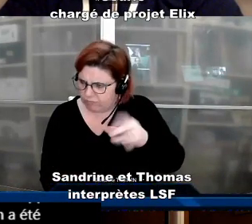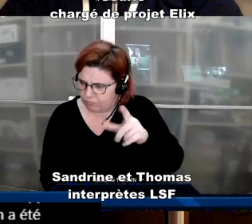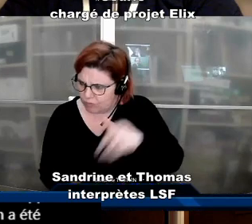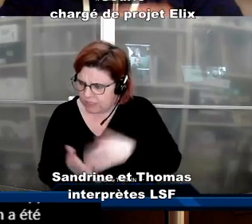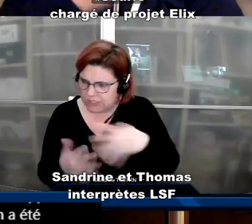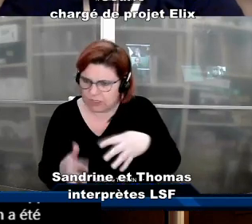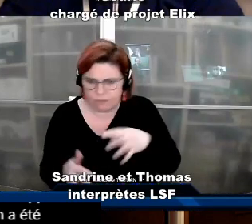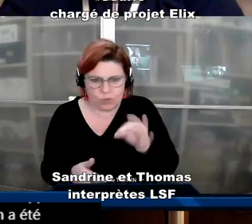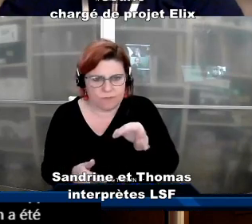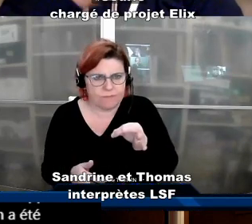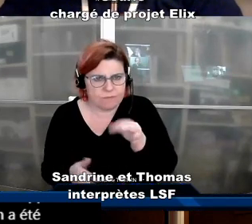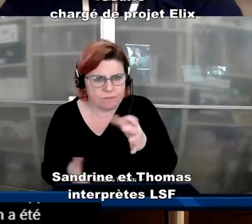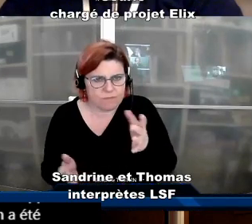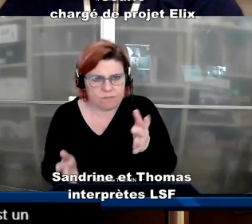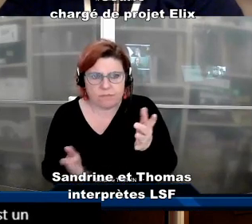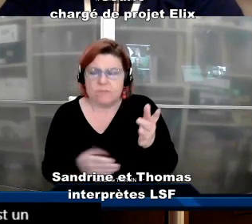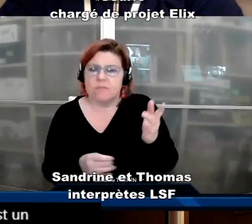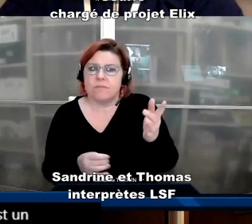2019.